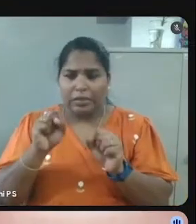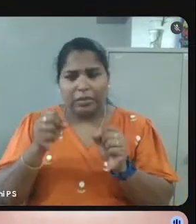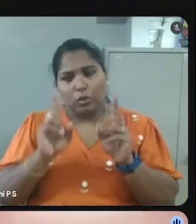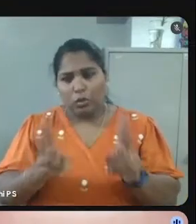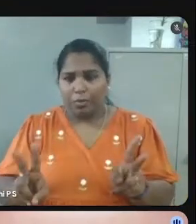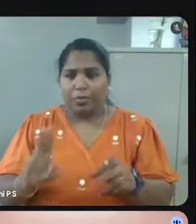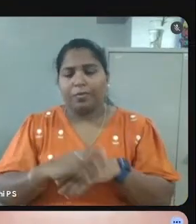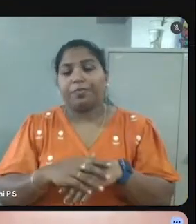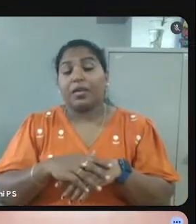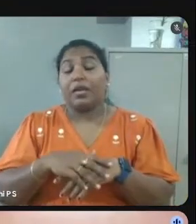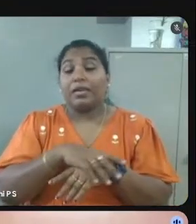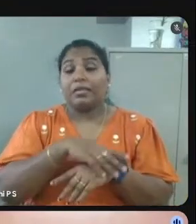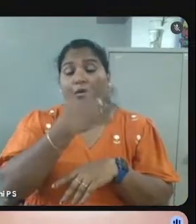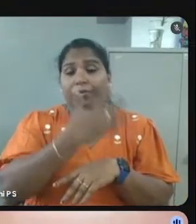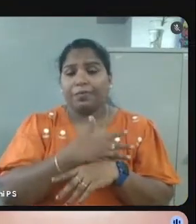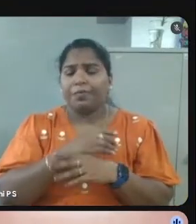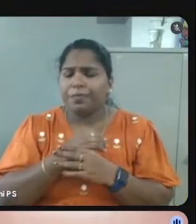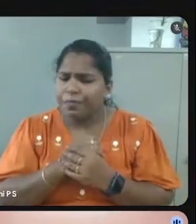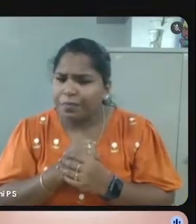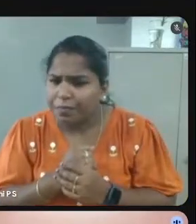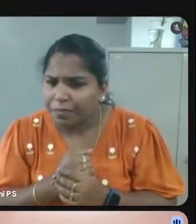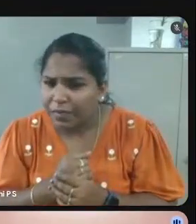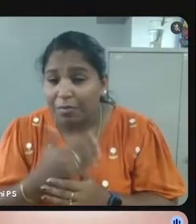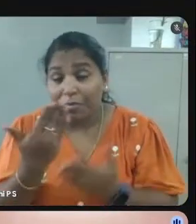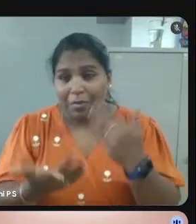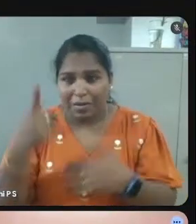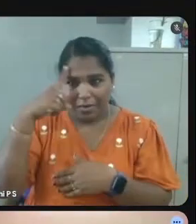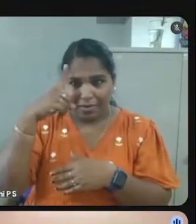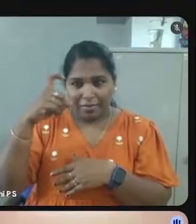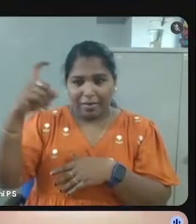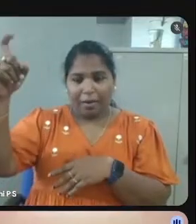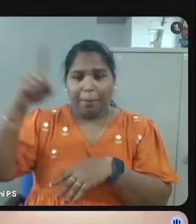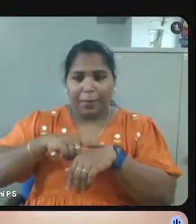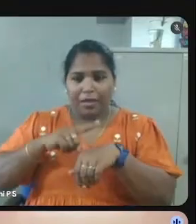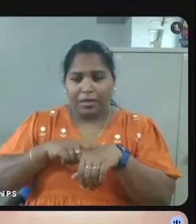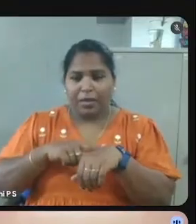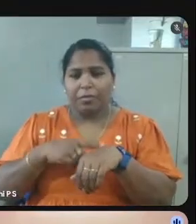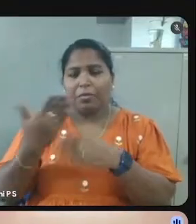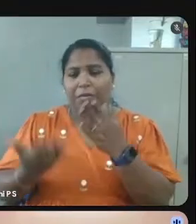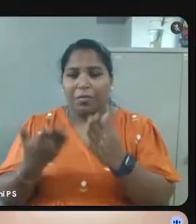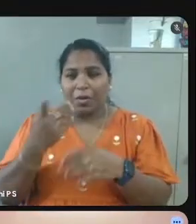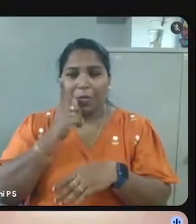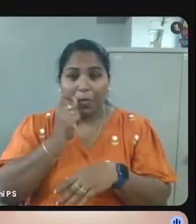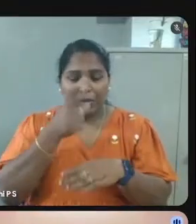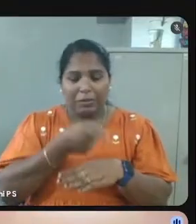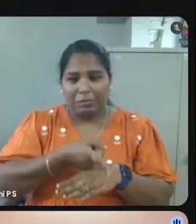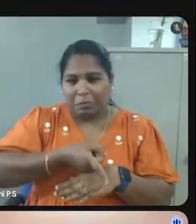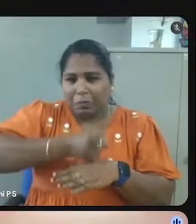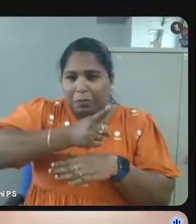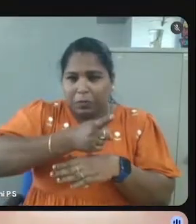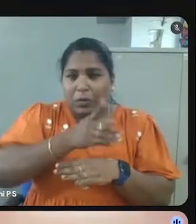നൈറ്റ് വോയിഡിംഗ് എന്ന് പറയും. നൈറ്റ് വോയിഡിംഗ് നമുക്കൊരു ഡ്രീംസിൽ എത്തുമ്പോൾ ഒരു മോർണിംഗ് ഏർലി മോർണിംഗ് എറക്ഷൻ ഉണ്ടായിരിക്കും. ഒരു